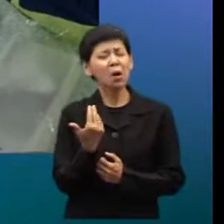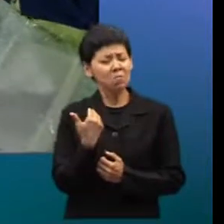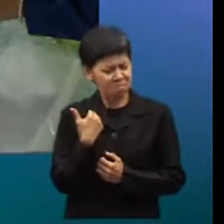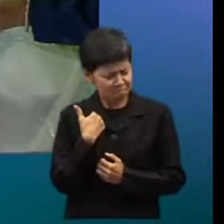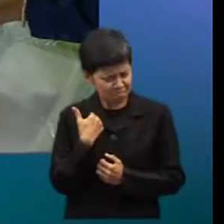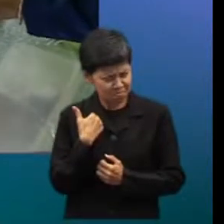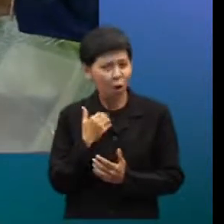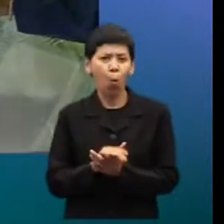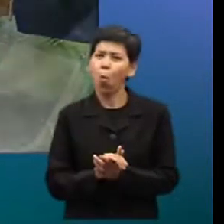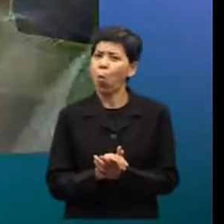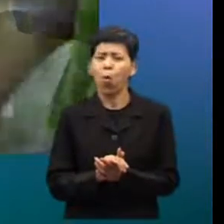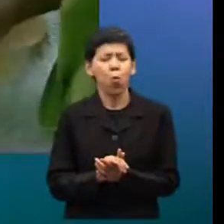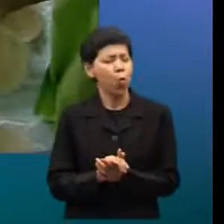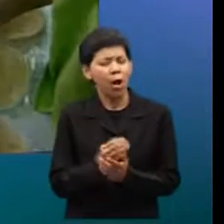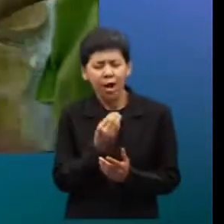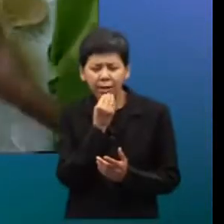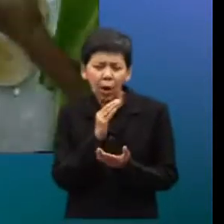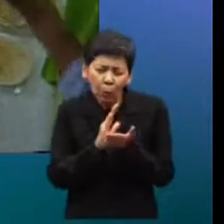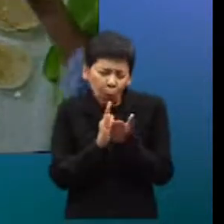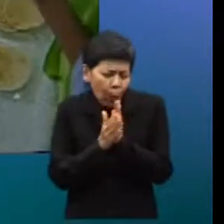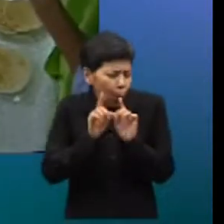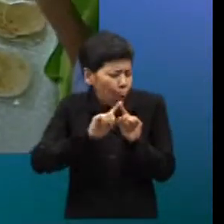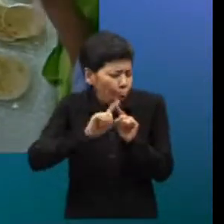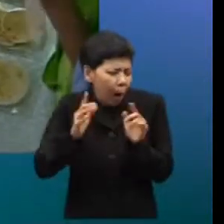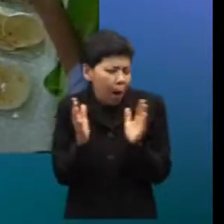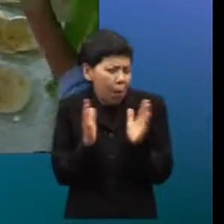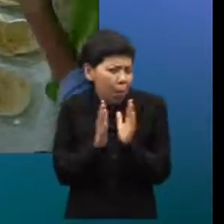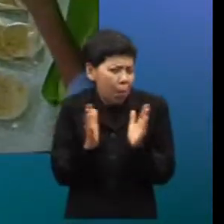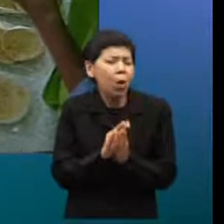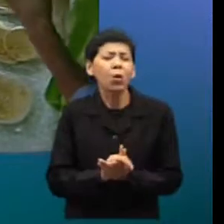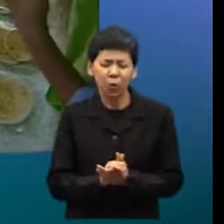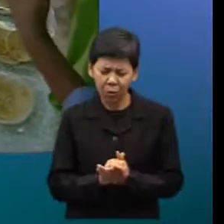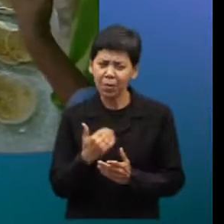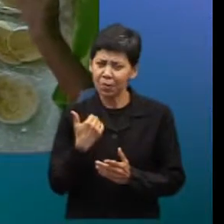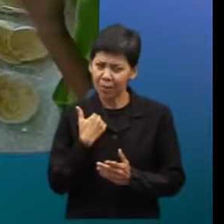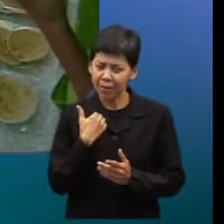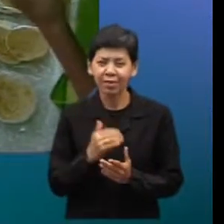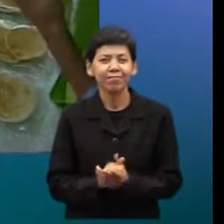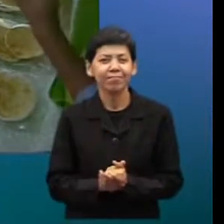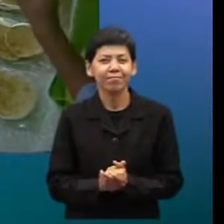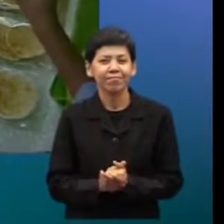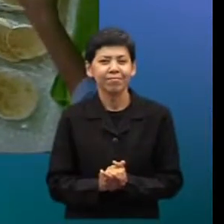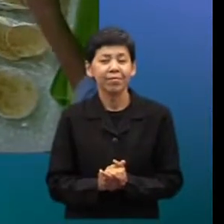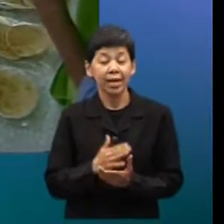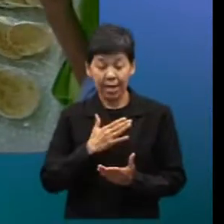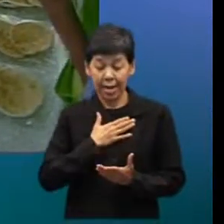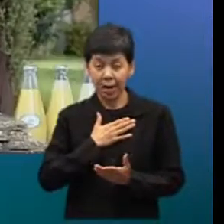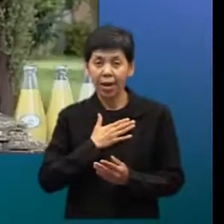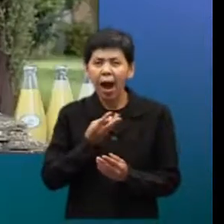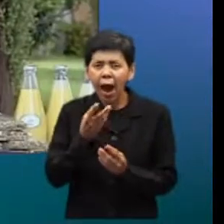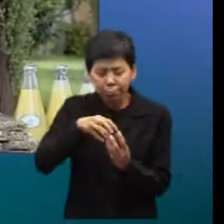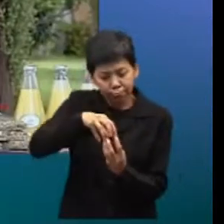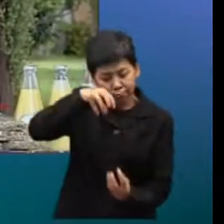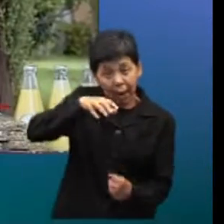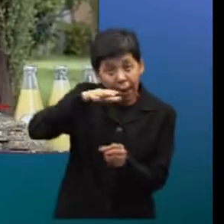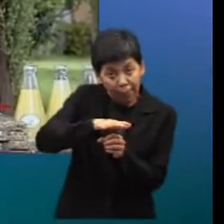3อย่างนี้เท่านั้นนะครับเขายังมีผลิตภัณฑ์อาหารแปรรูปอีกหลายชนิดที่น่าสนใจอยู่เช่นกัน มีหนึ่งก็เป็นข้